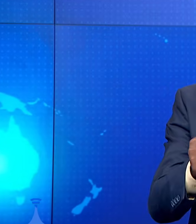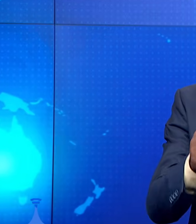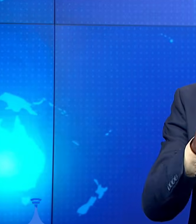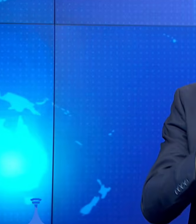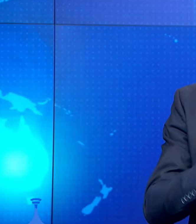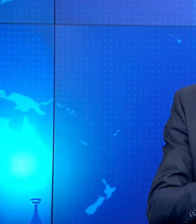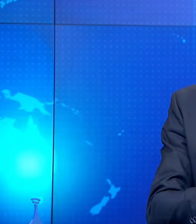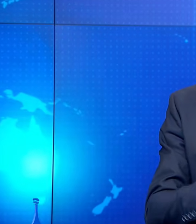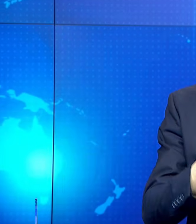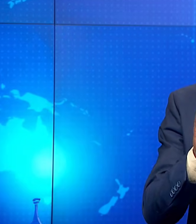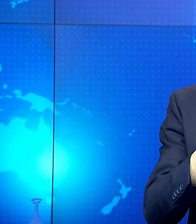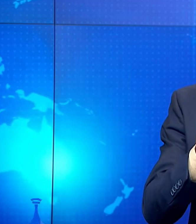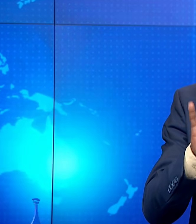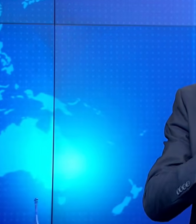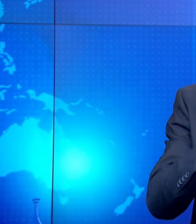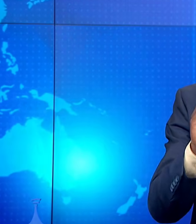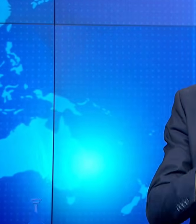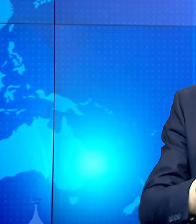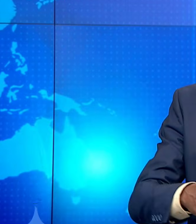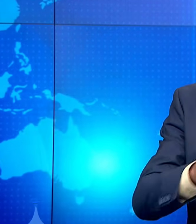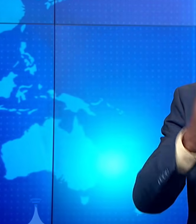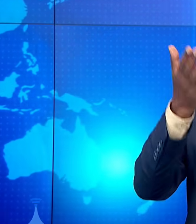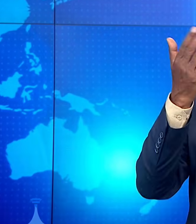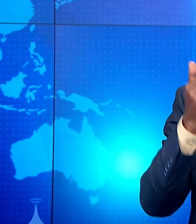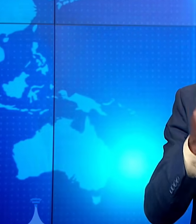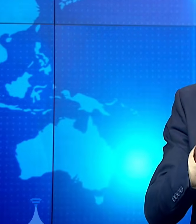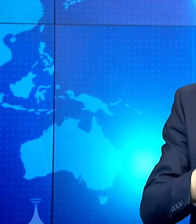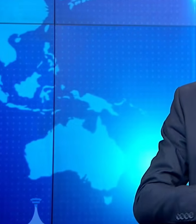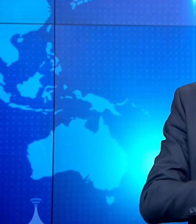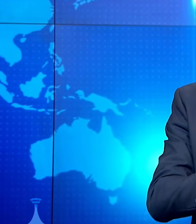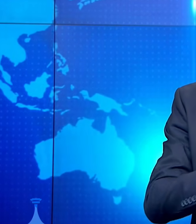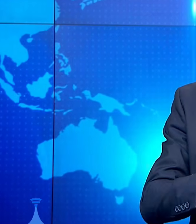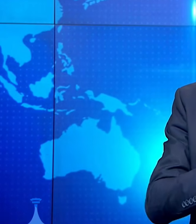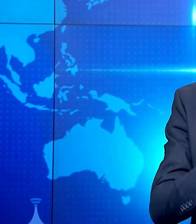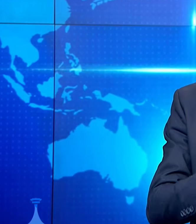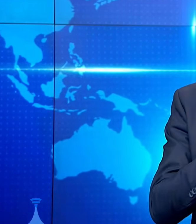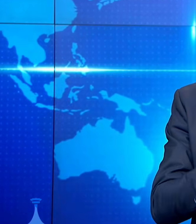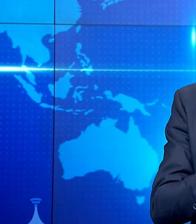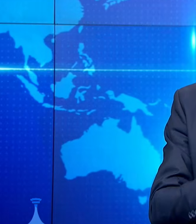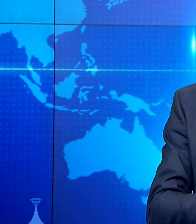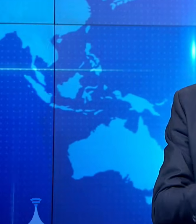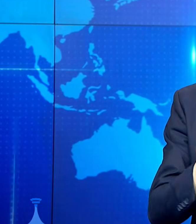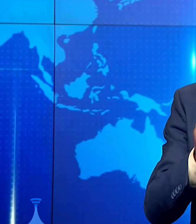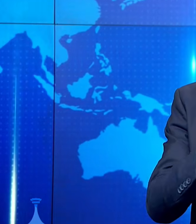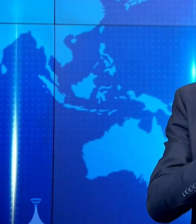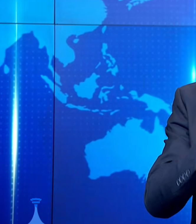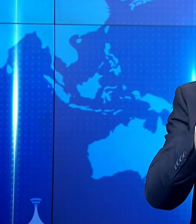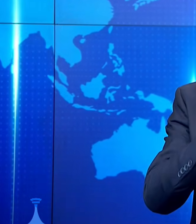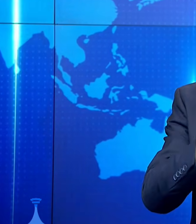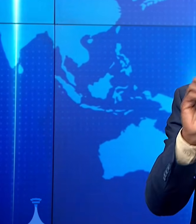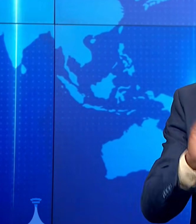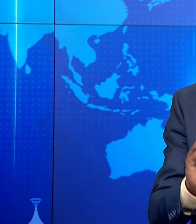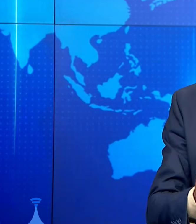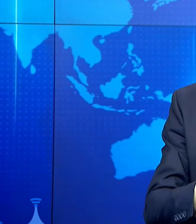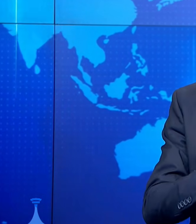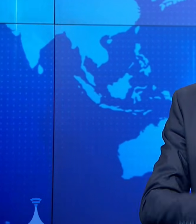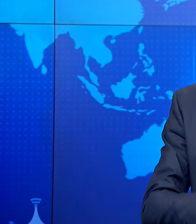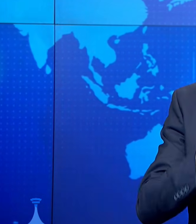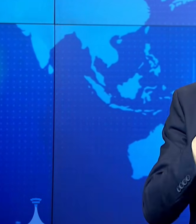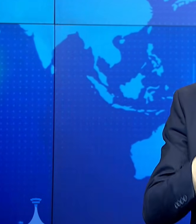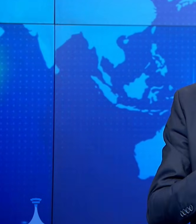የአዲስ አበባ ከተማ 74 በመቶ ይሸፍን የነበረው ጎስቋላ ቦታ በተሰራው ልማት ወደ 30